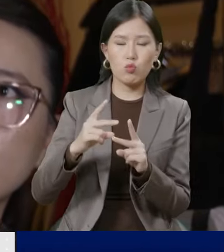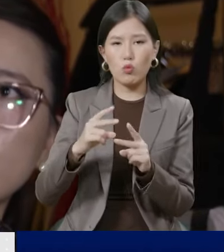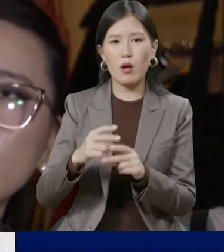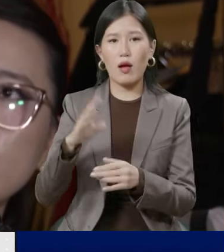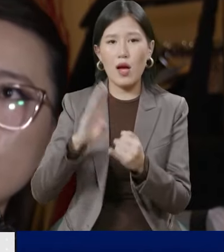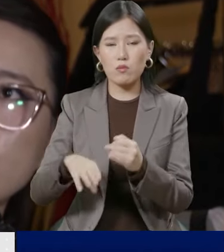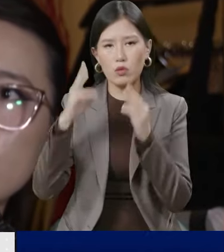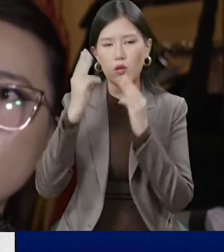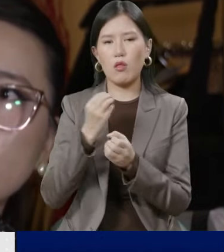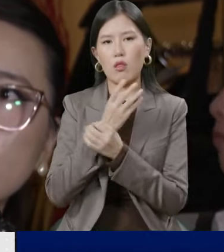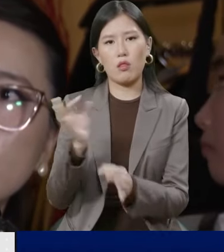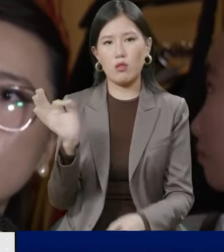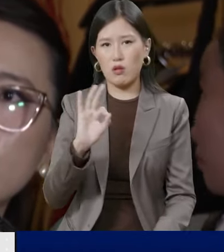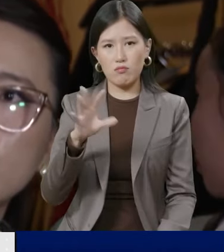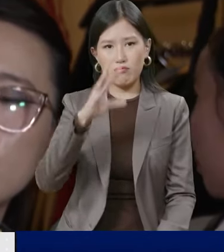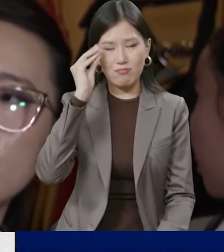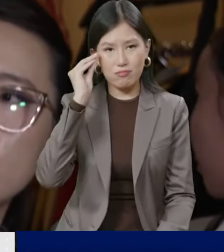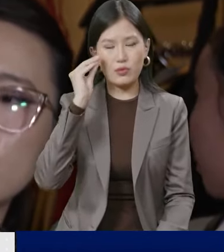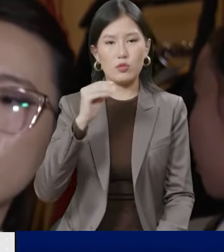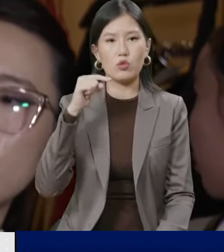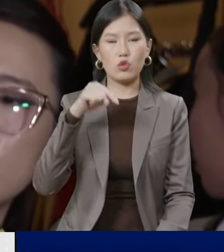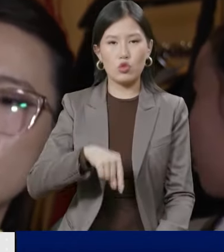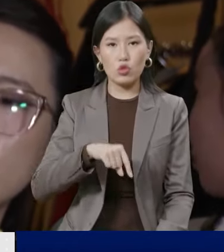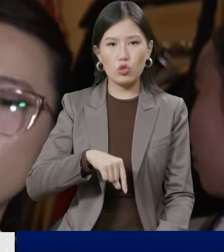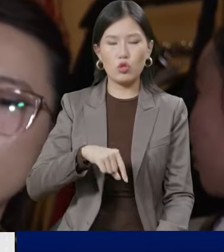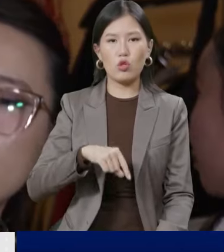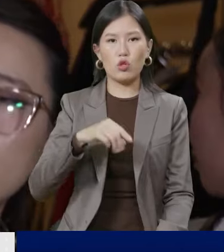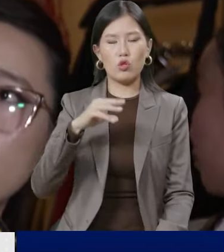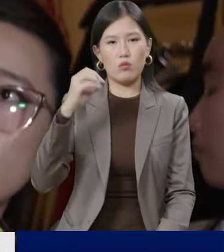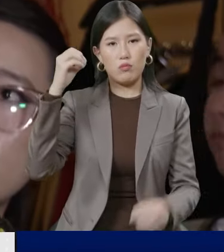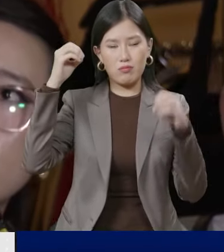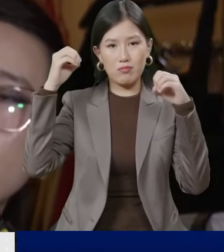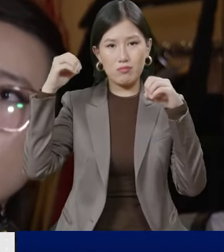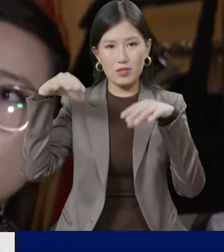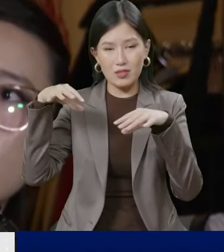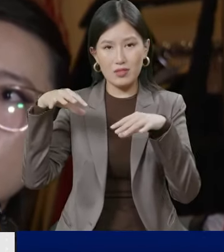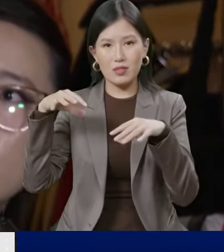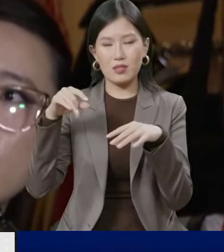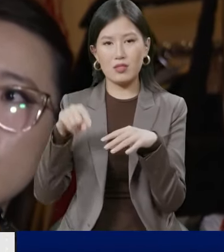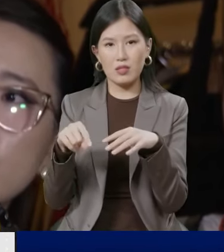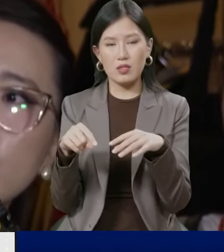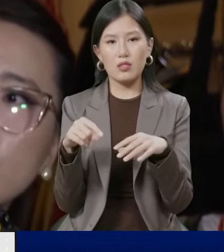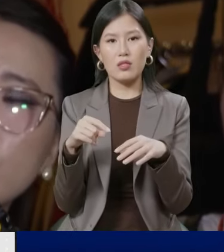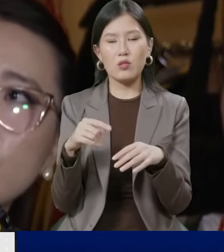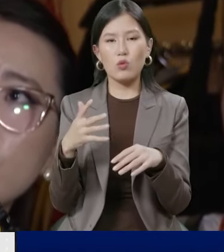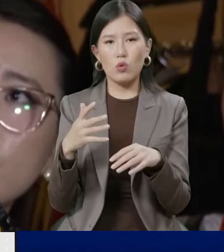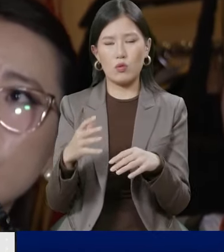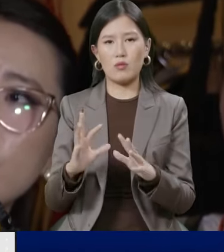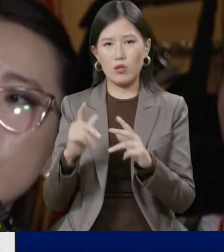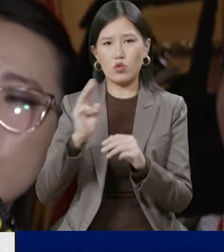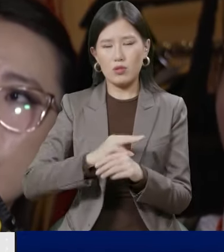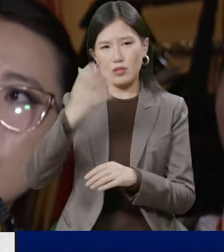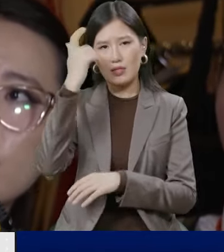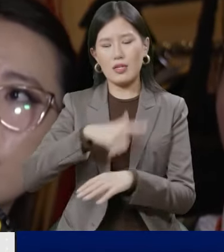эцэслэж бол гараагүй байгаа шүү. Ямар ч байсан өнөөдөр бол эрчим хүчний салбарыг босгож ирэх нь өөрөө засгийн газрын туулийн одоо зорилго